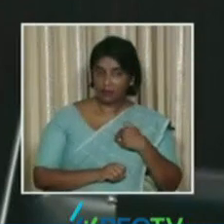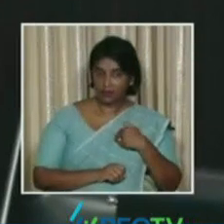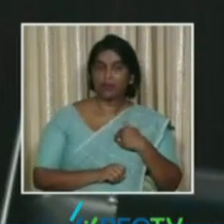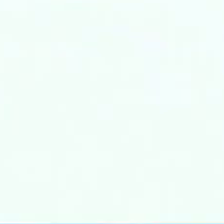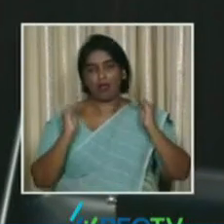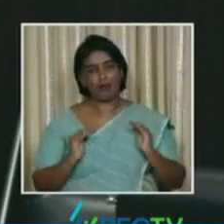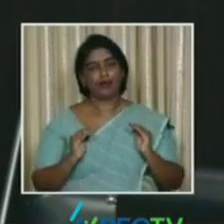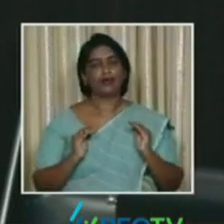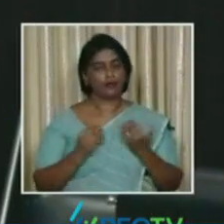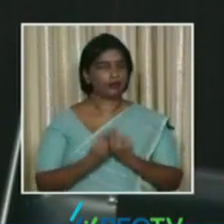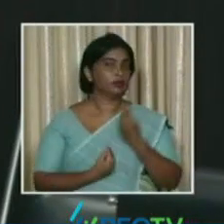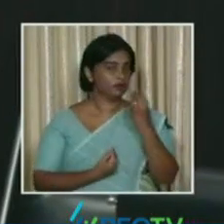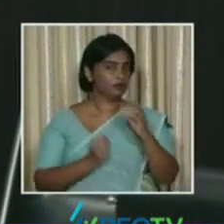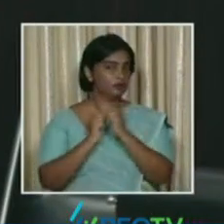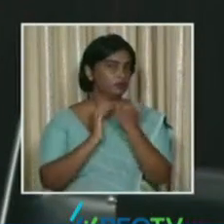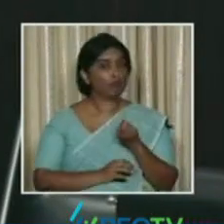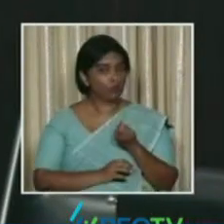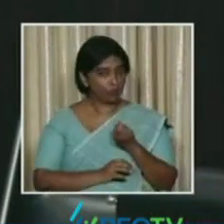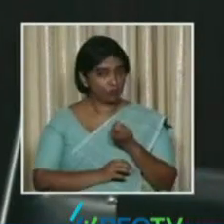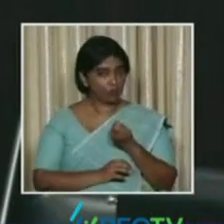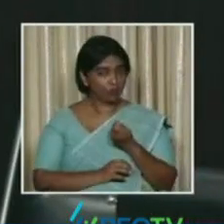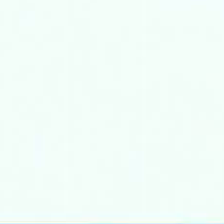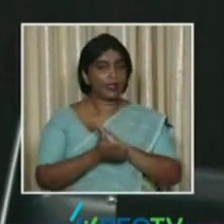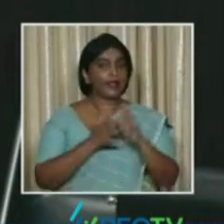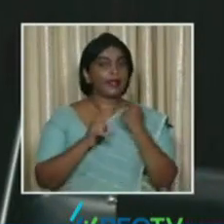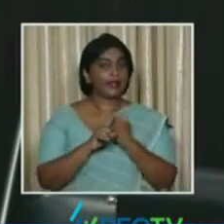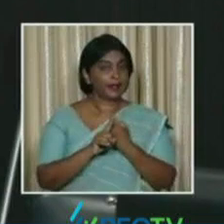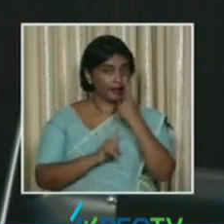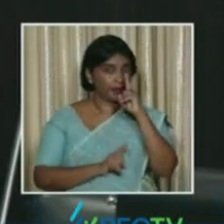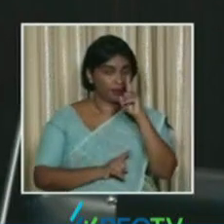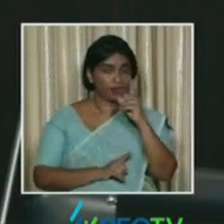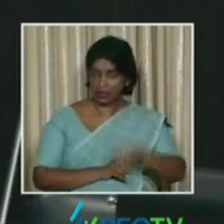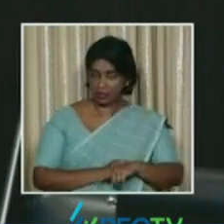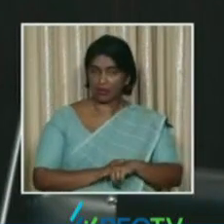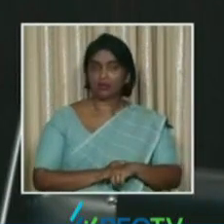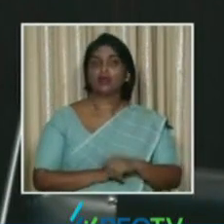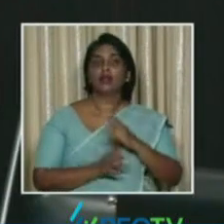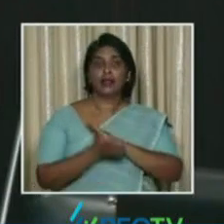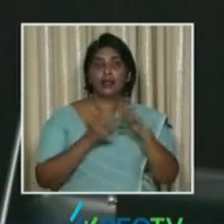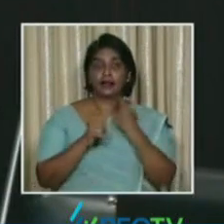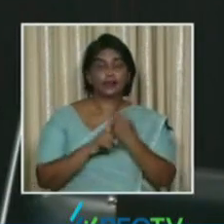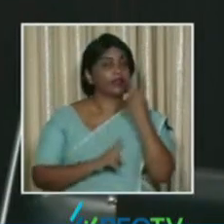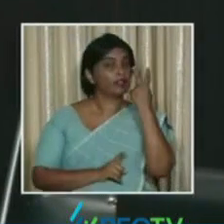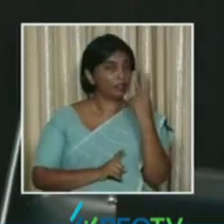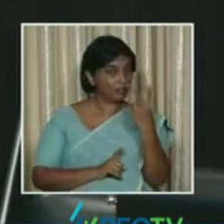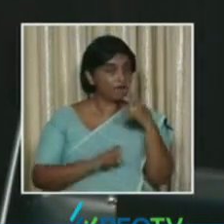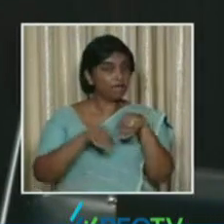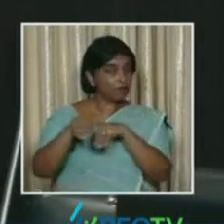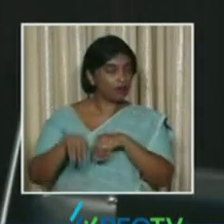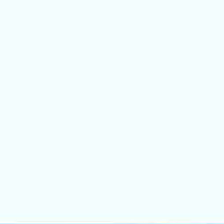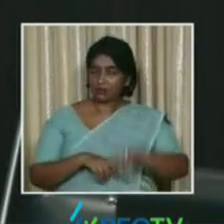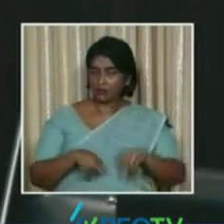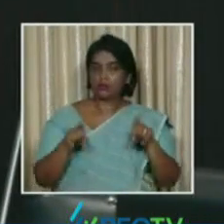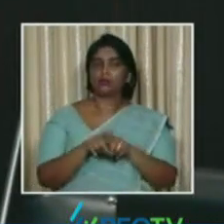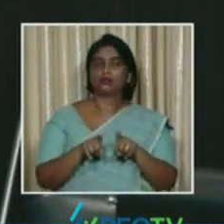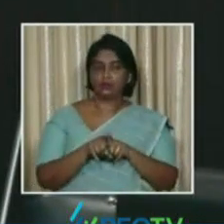සහන මිලකට ලබා දීමේ වැඩපිළිවෙල ක්‍රියාත්මක කරනවා හෙක්ටයාර් එකක් සඳහා රුපියල් 20000ක් උත් හෙක්ටයාර් දෙකක් පවා කරනවා නම් 40000ක්